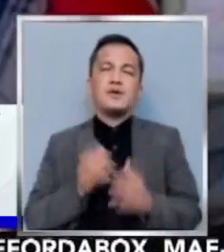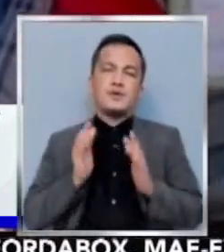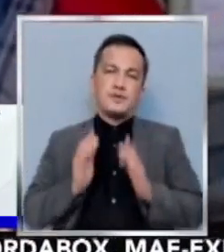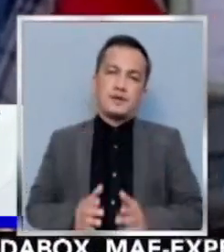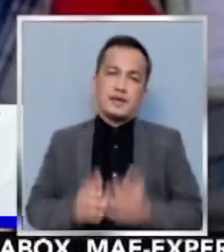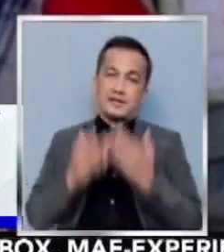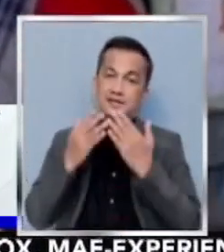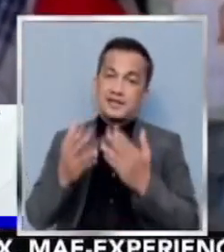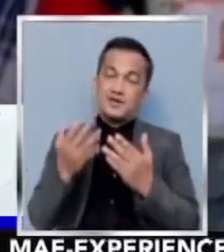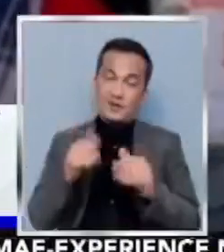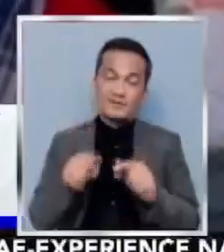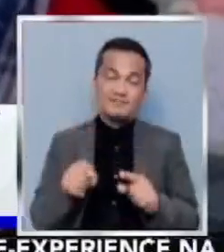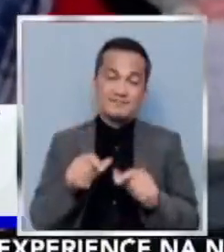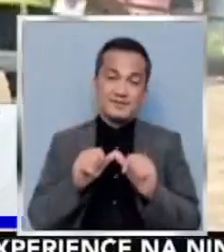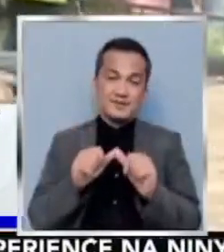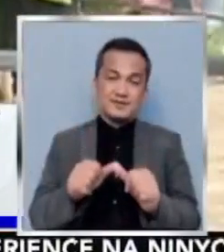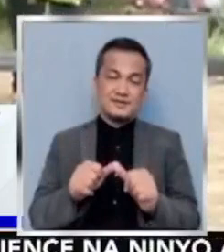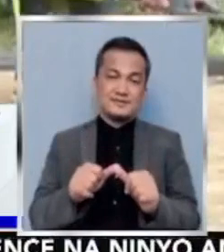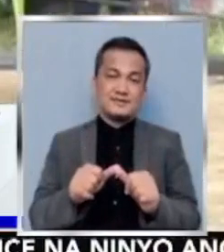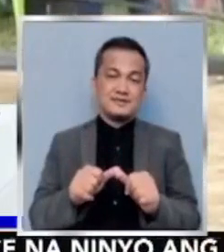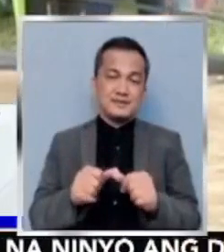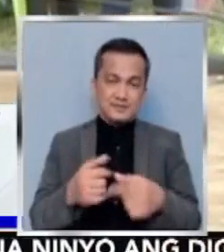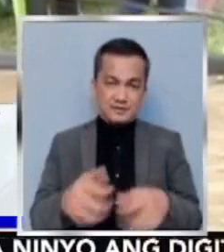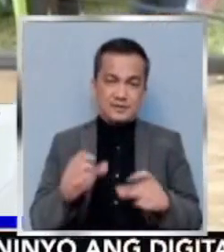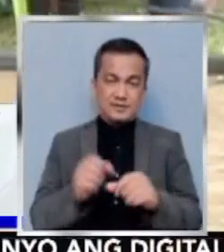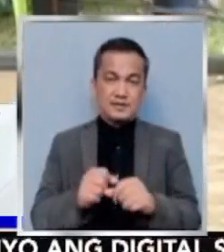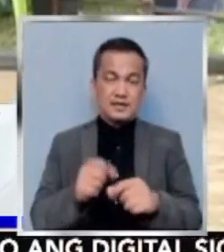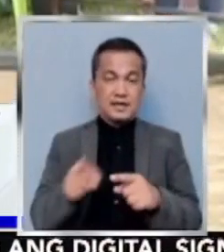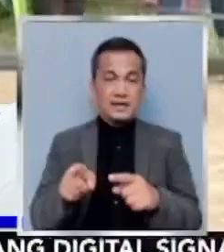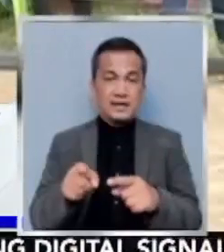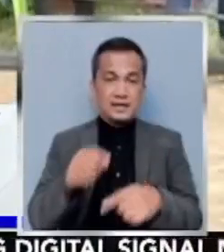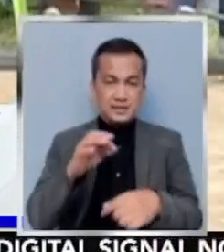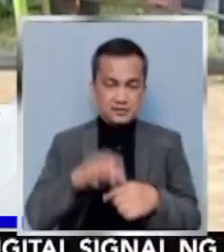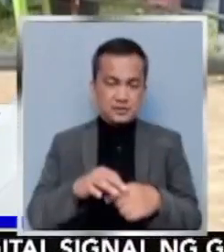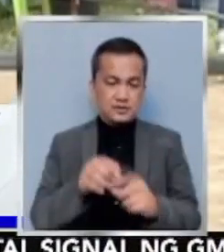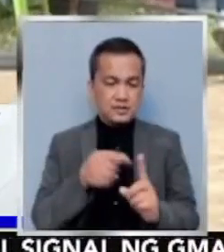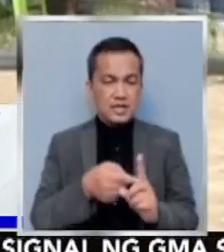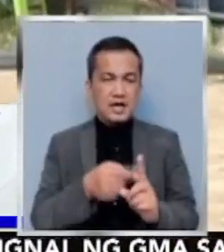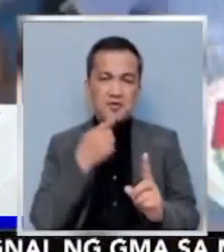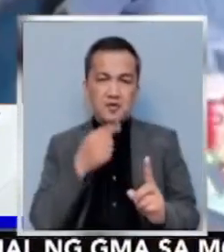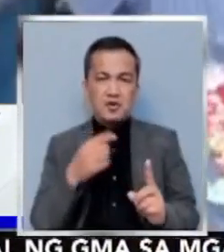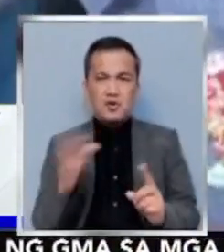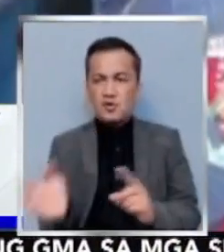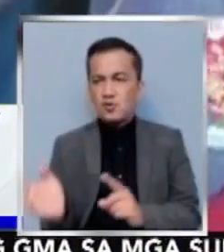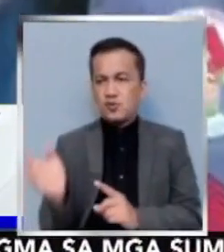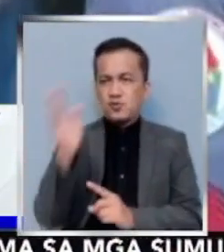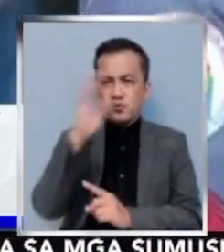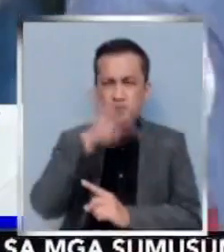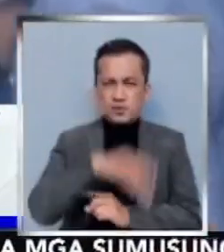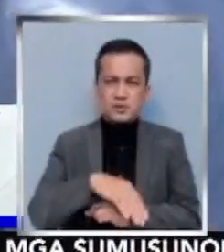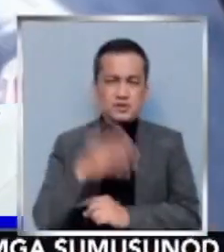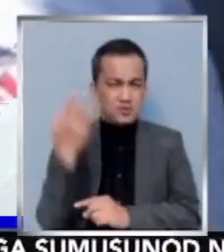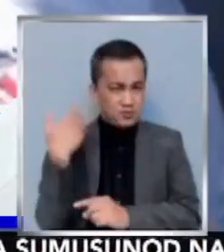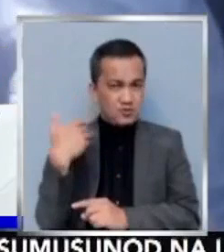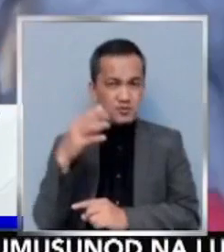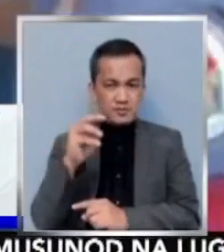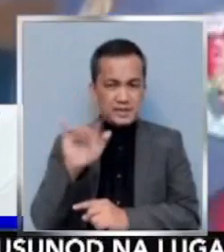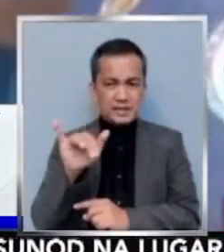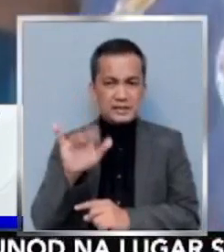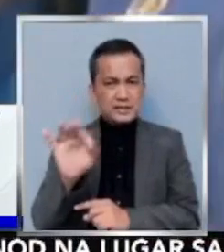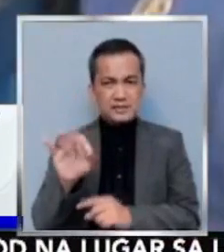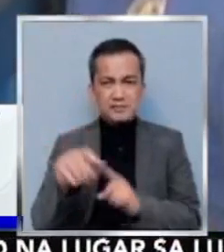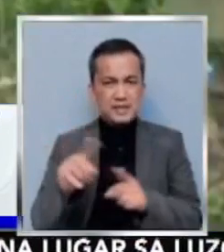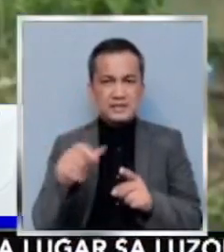natuloy rin ang eleksyon sa kanilang lugar. Aniya, buong araw siyang naghintay sa kanyang presinto noong May 9 pero hindi siya nakaboto dahil